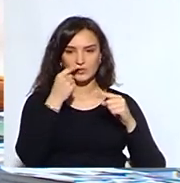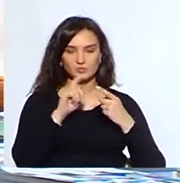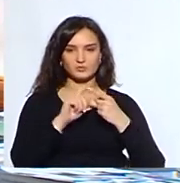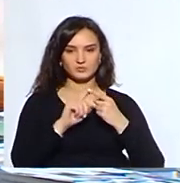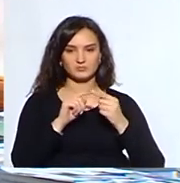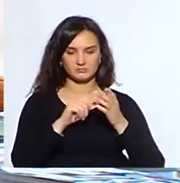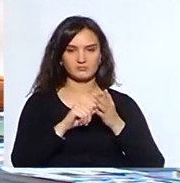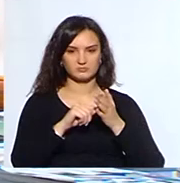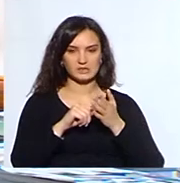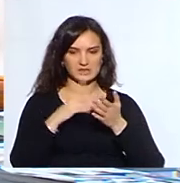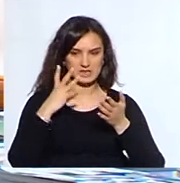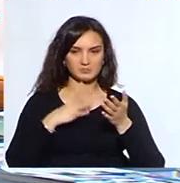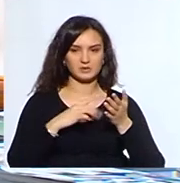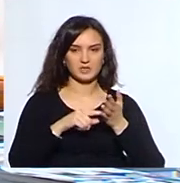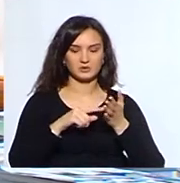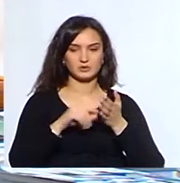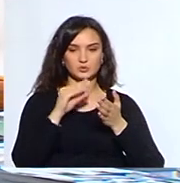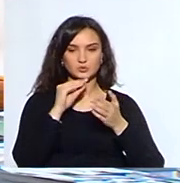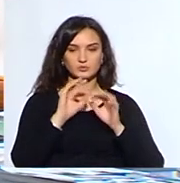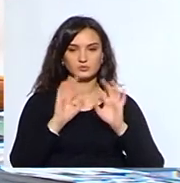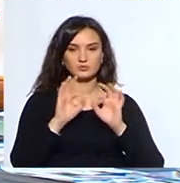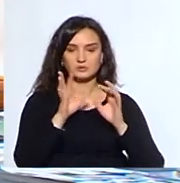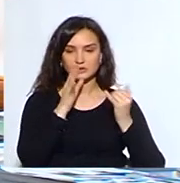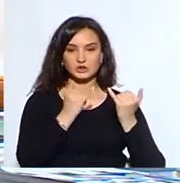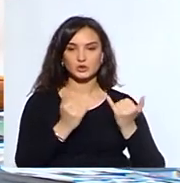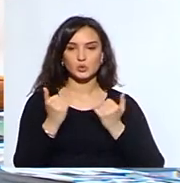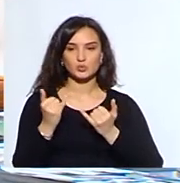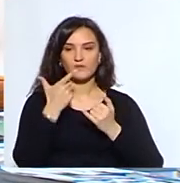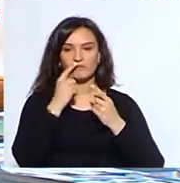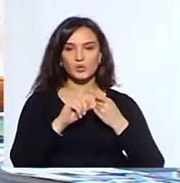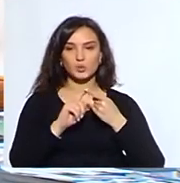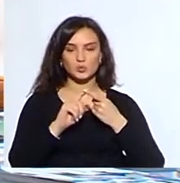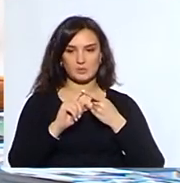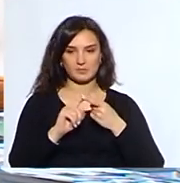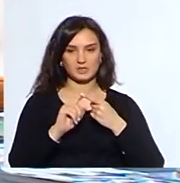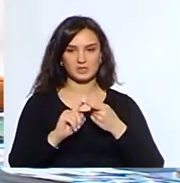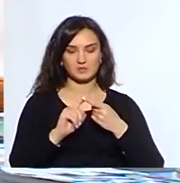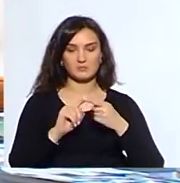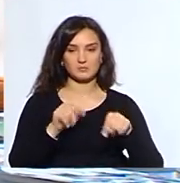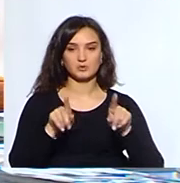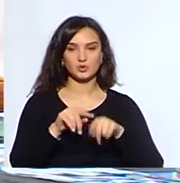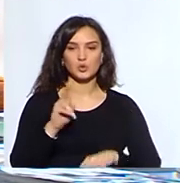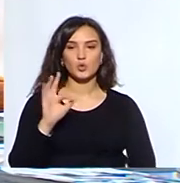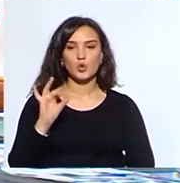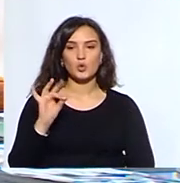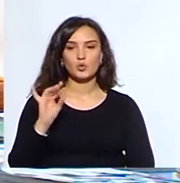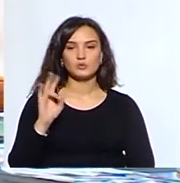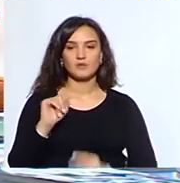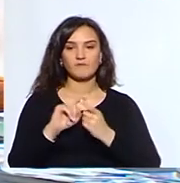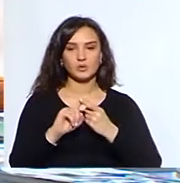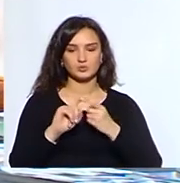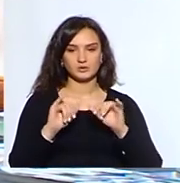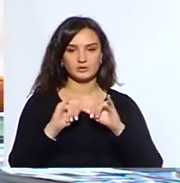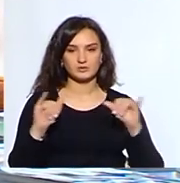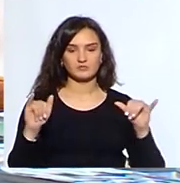გადამტანი და განსაკუთრებით როდესაც ვლაპარაკობთ სეზონურ ვირუსულ ინფექციებზე, მათ შორის იმ კორონავირუსზე, რომელზედაც არის